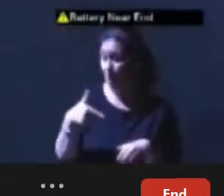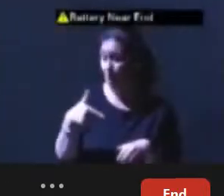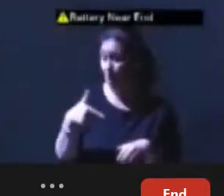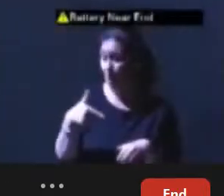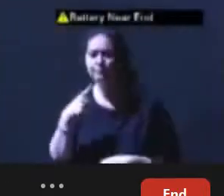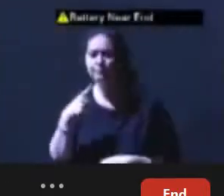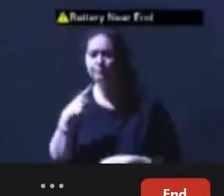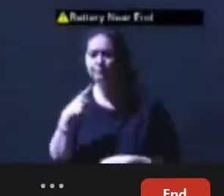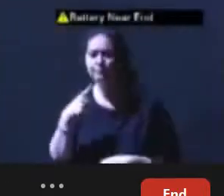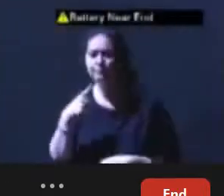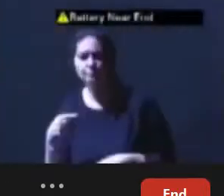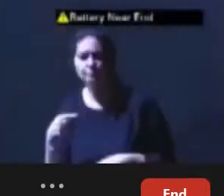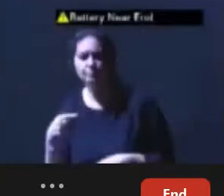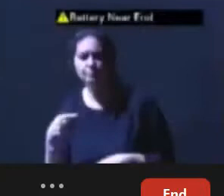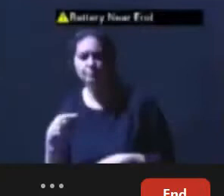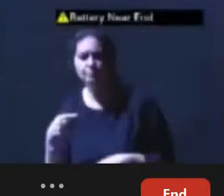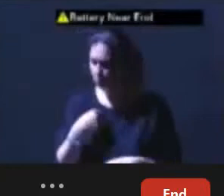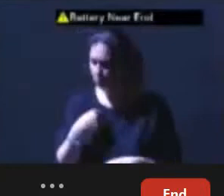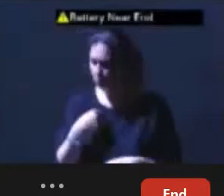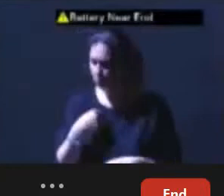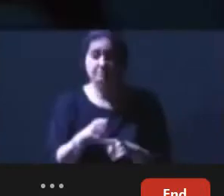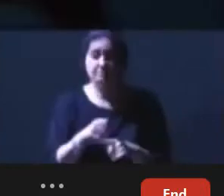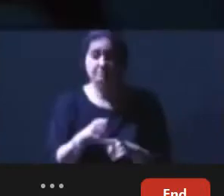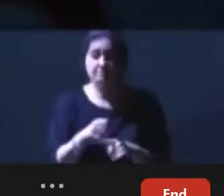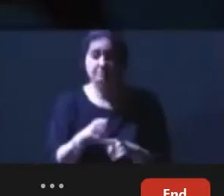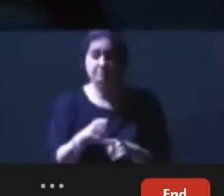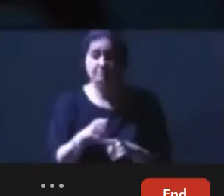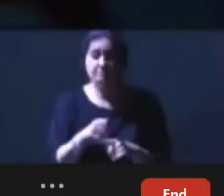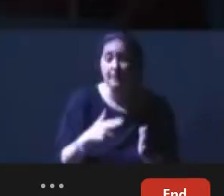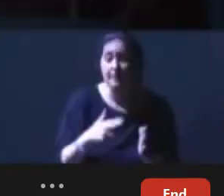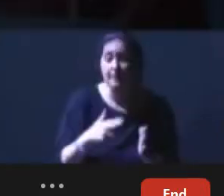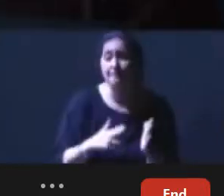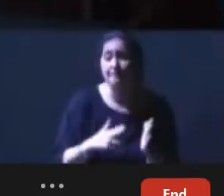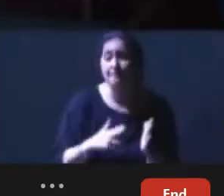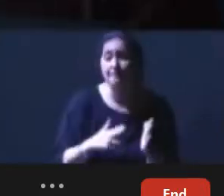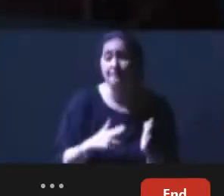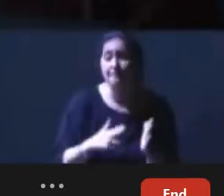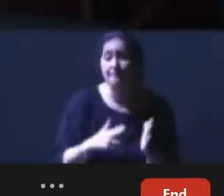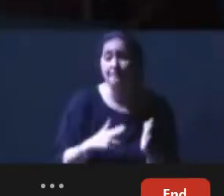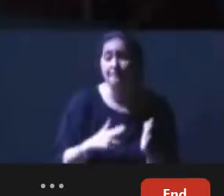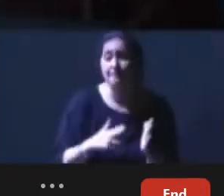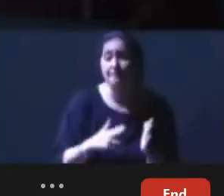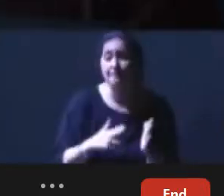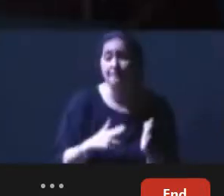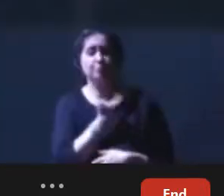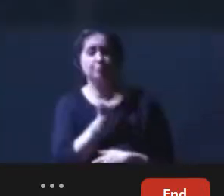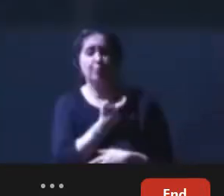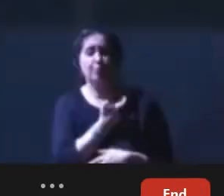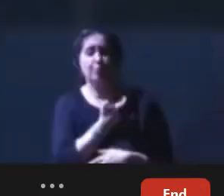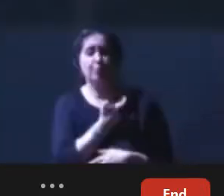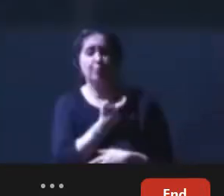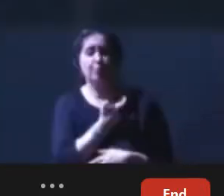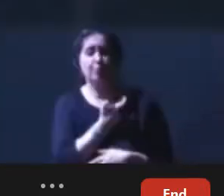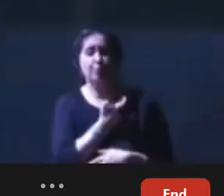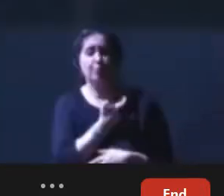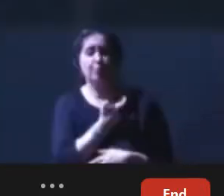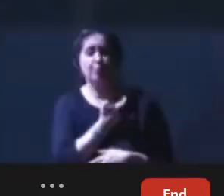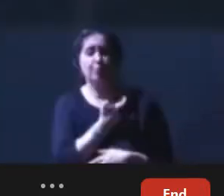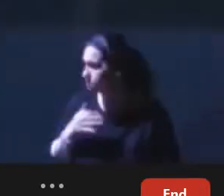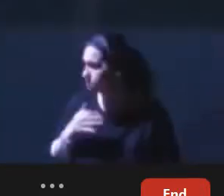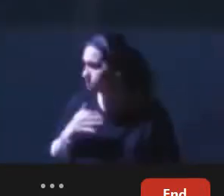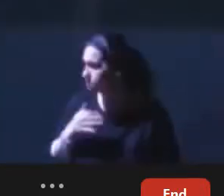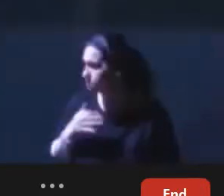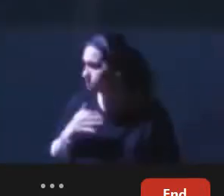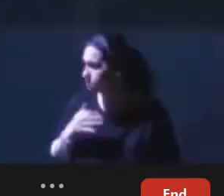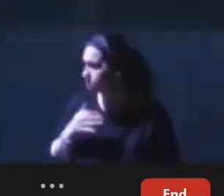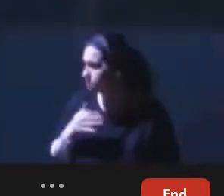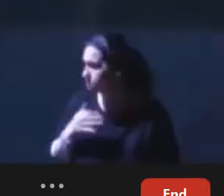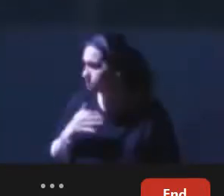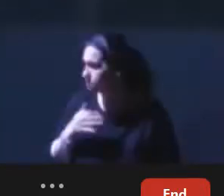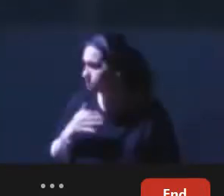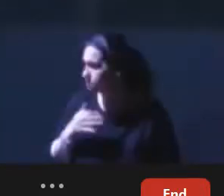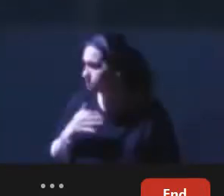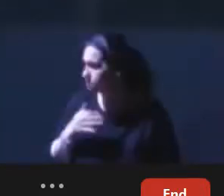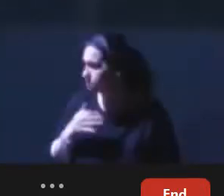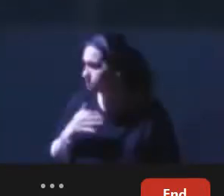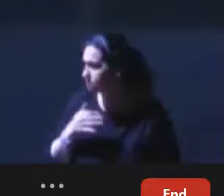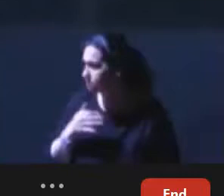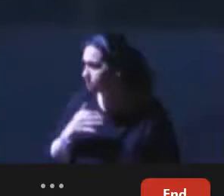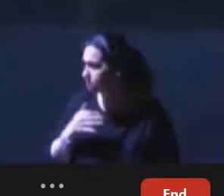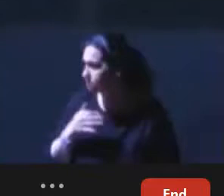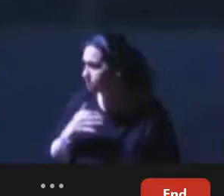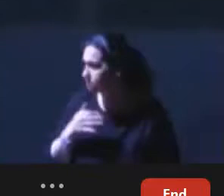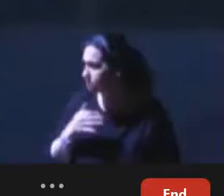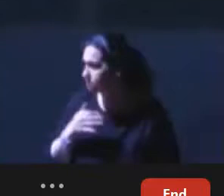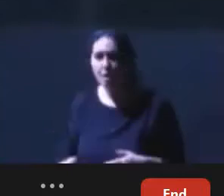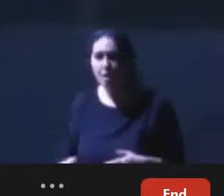thế nhỉ. Và thì tôi còn nữa thì tôi tặng cho anh nhé. Thế thì tôi đã tặng cho họ cái nước hoa đấy, và sau tôi đã ký kết được một cái hợp đồng rất là